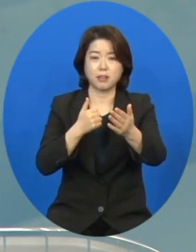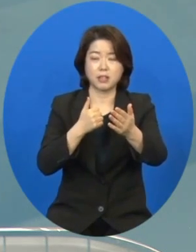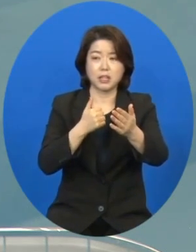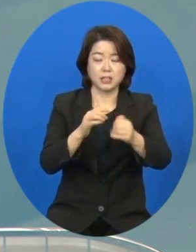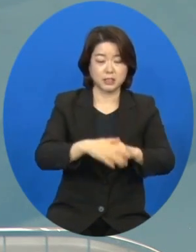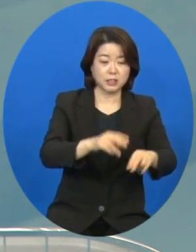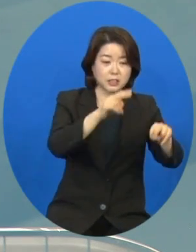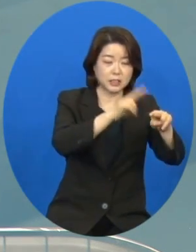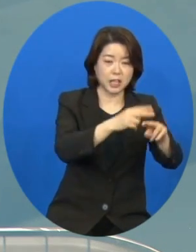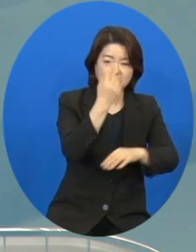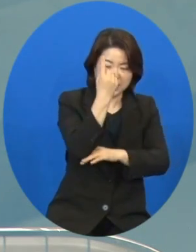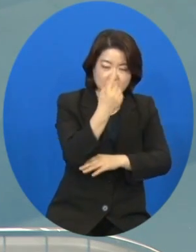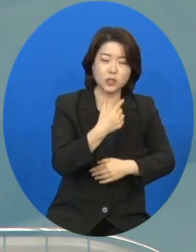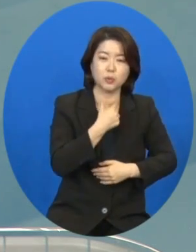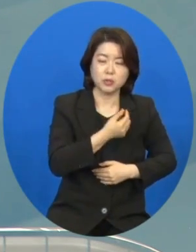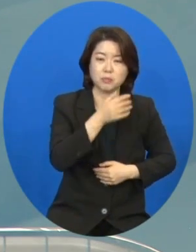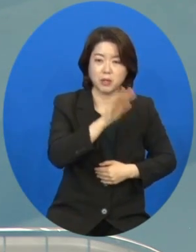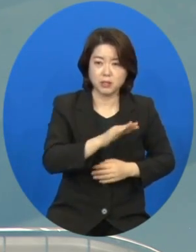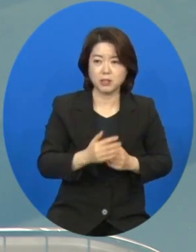지키지 못해요.